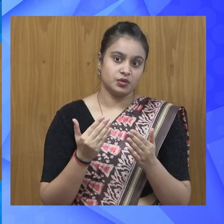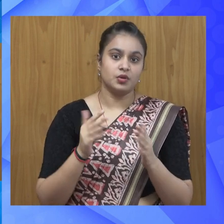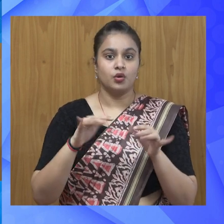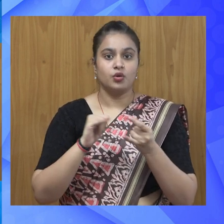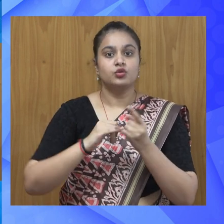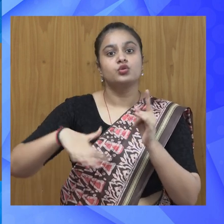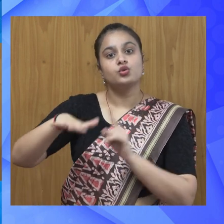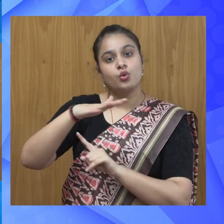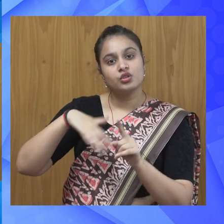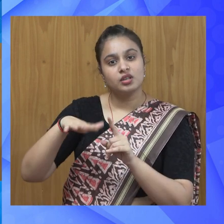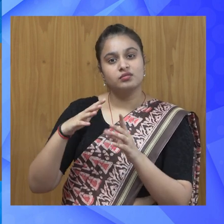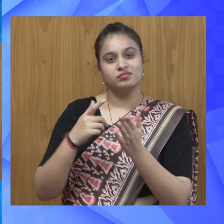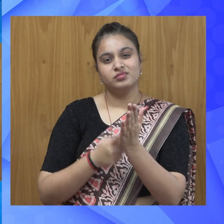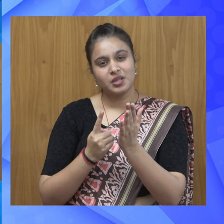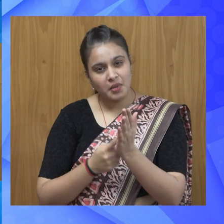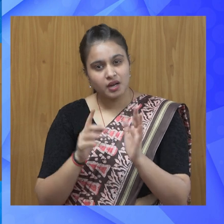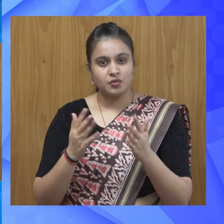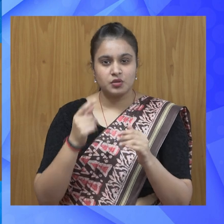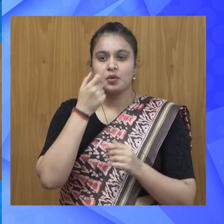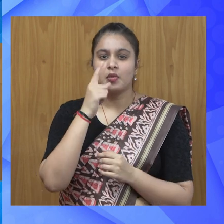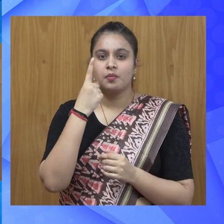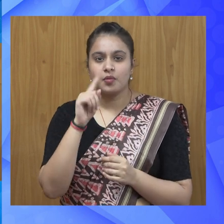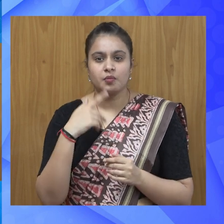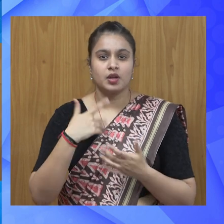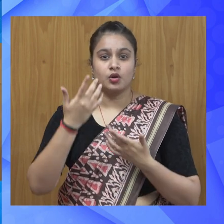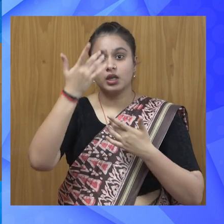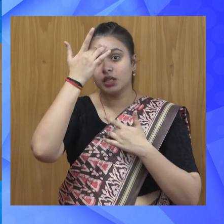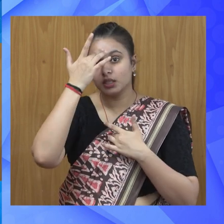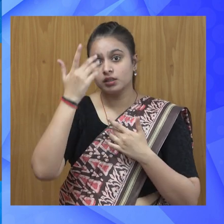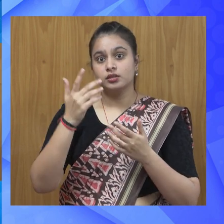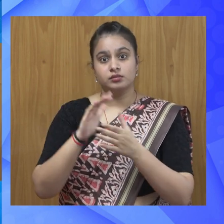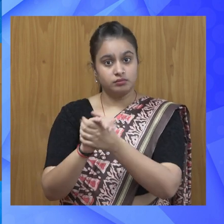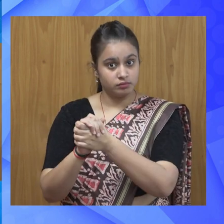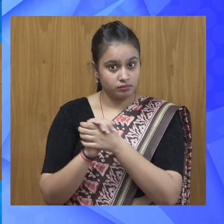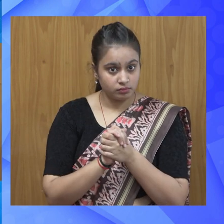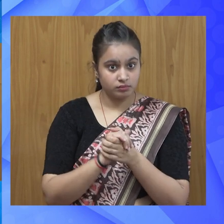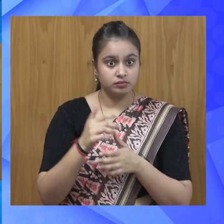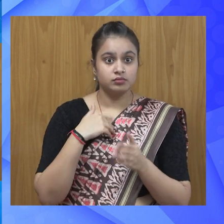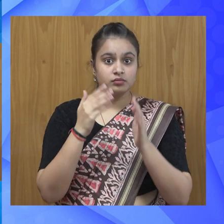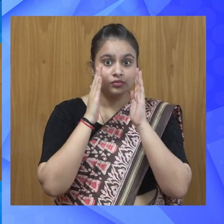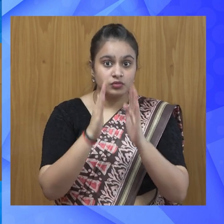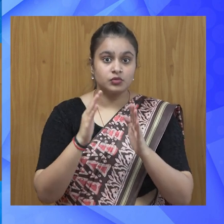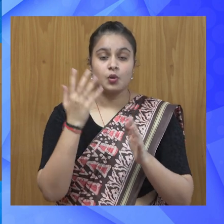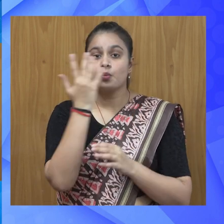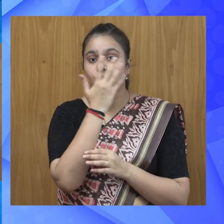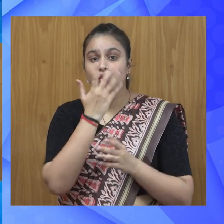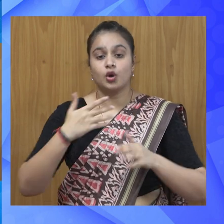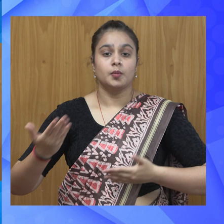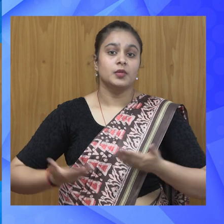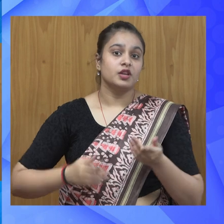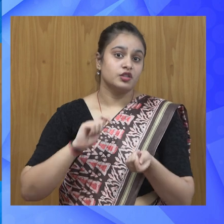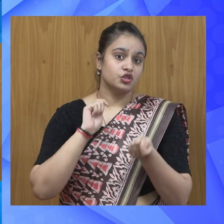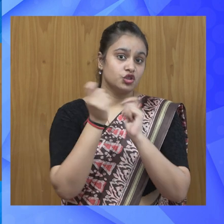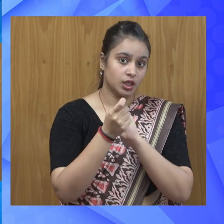सोशल एक्सपेक्टेशन, आफ्टर एक्सपीरियंसिंग अ फैमिली क्राइसिस इंक्लूडिंग द इलनेस ऑफ क्लोज रिलेटिव्स, शी स्टार्टेड टू नोटिस अ चेंज इन मूड एंड बिहेवियर। तो